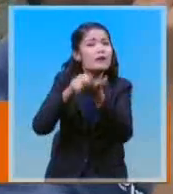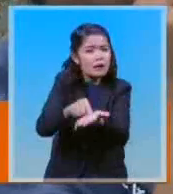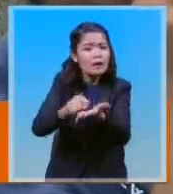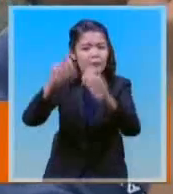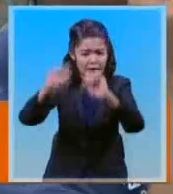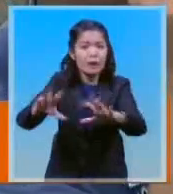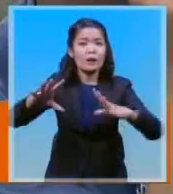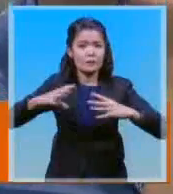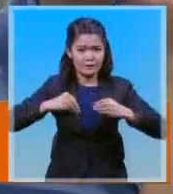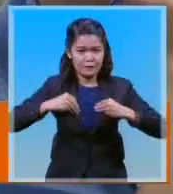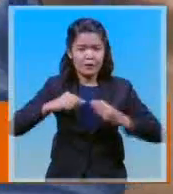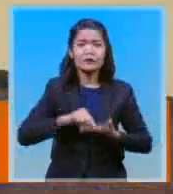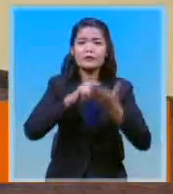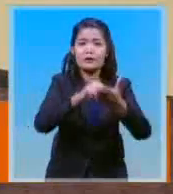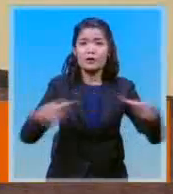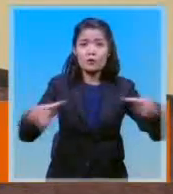อีก